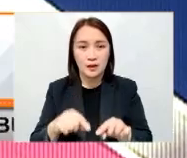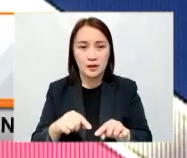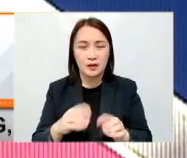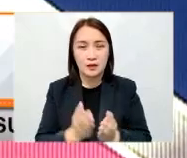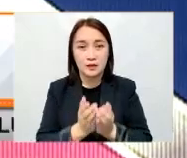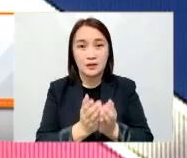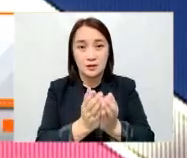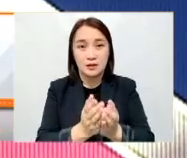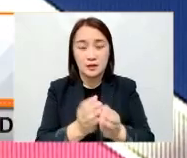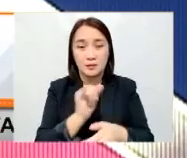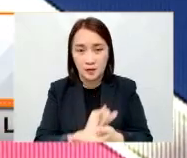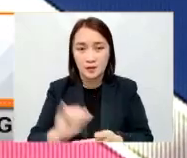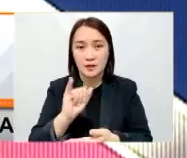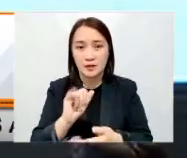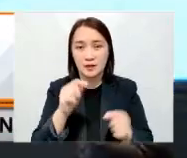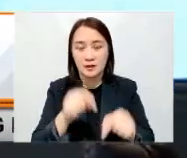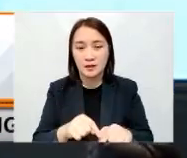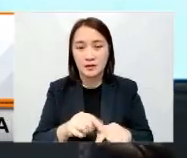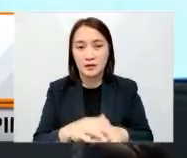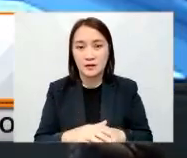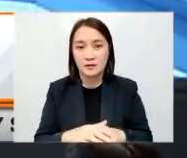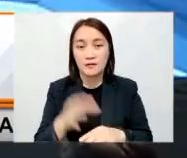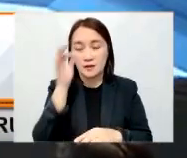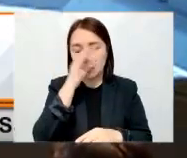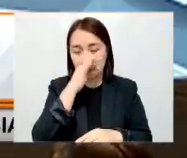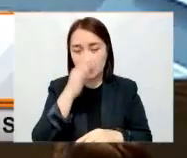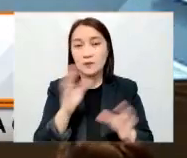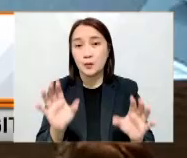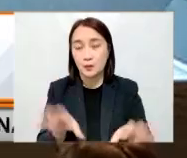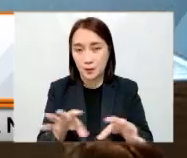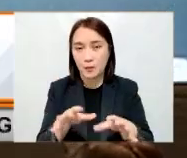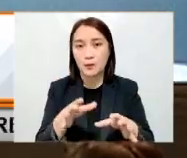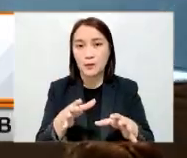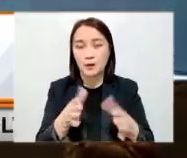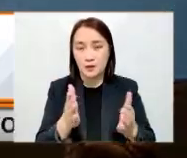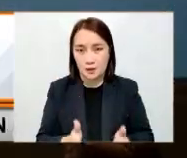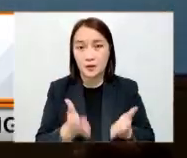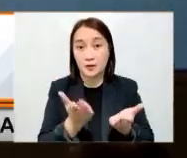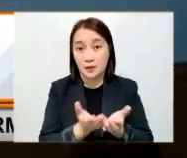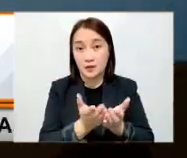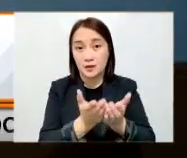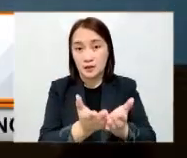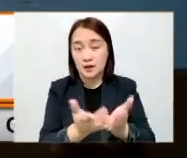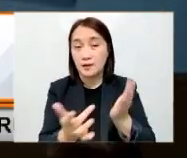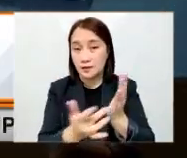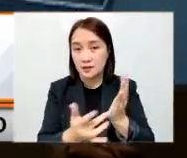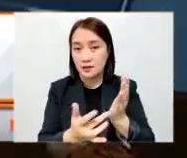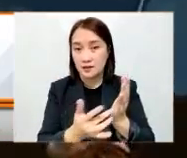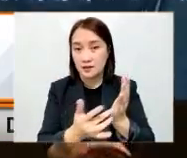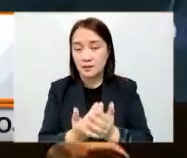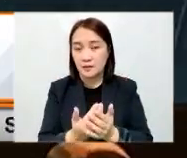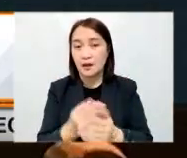and reskilling of Filipino seafarers. Mahalaga rin aniya ang digitalization at automation o paggamit ng mga